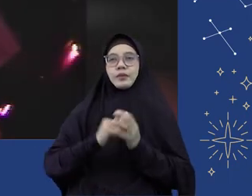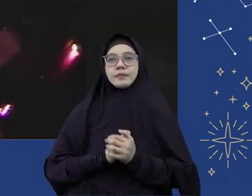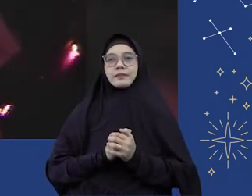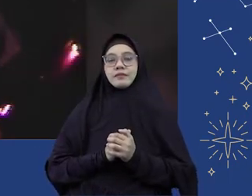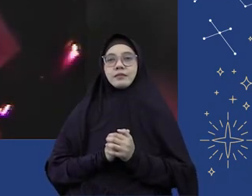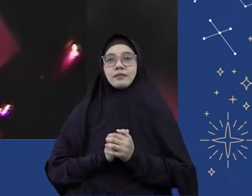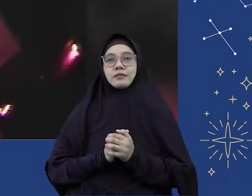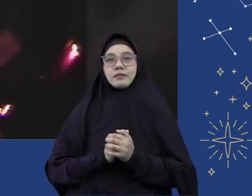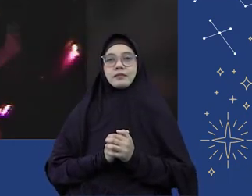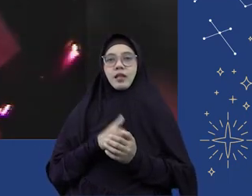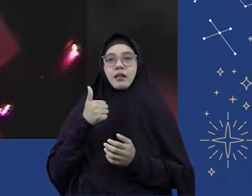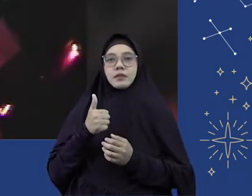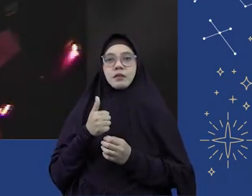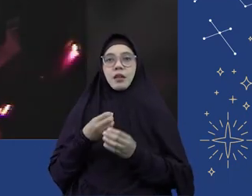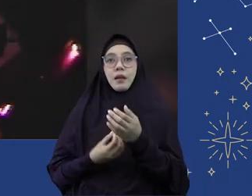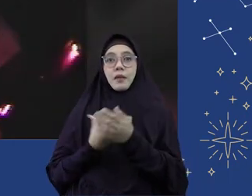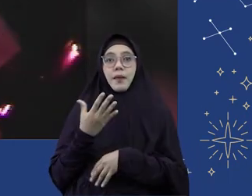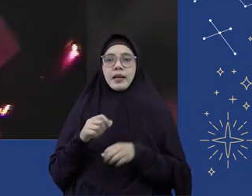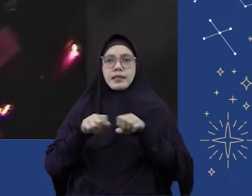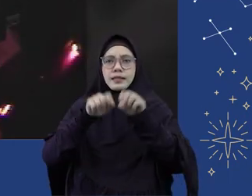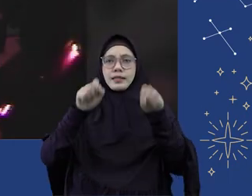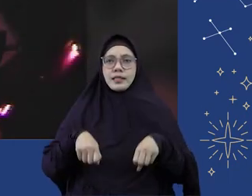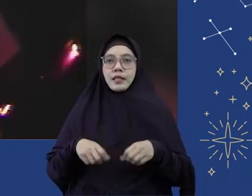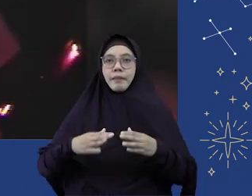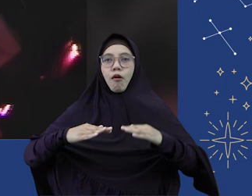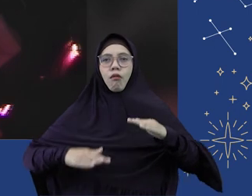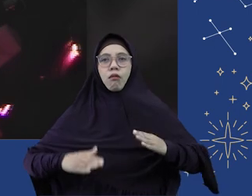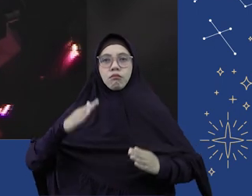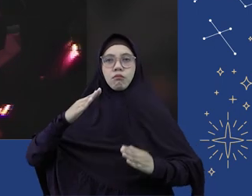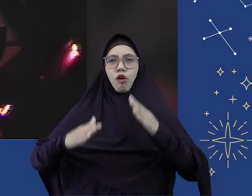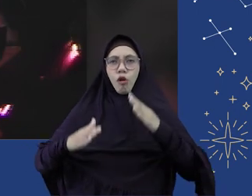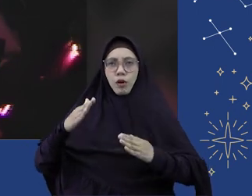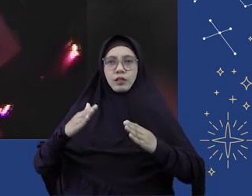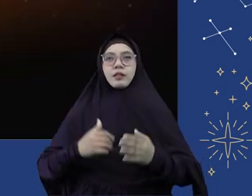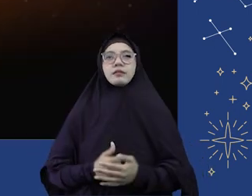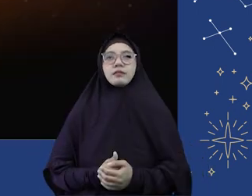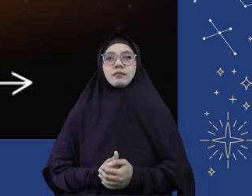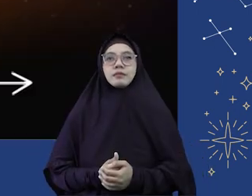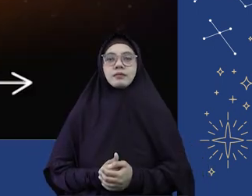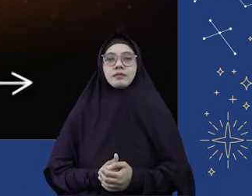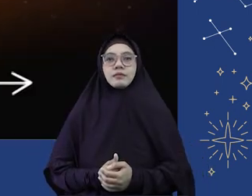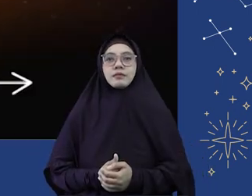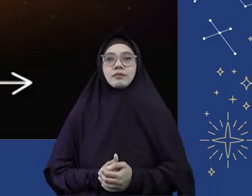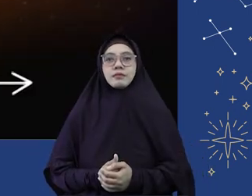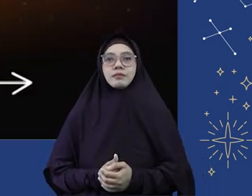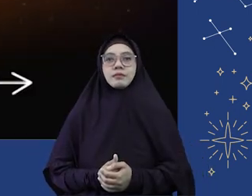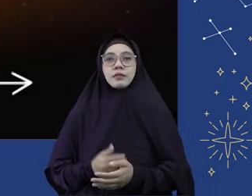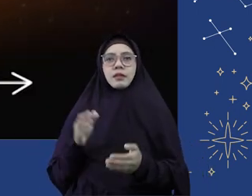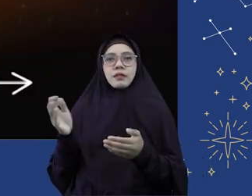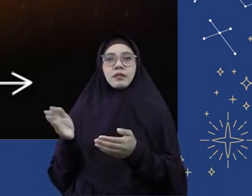observatorium telah berhasil mengembangkan sistem pengamatan robotik melalui bo robotik teleskop kontribusi ilmiah